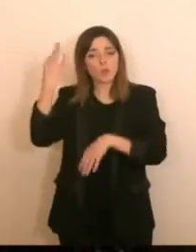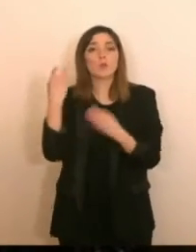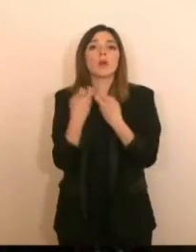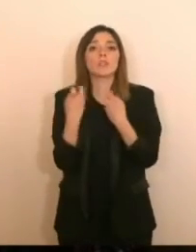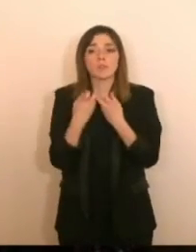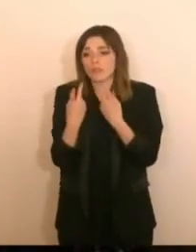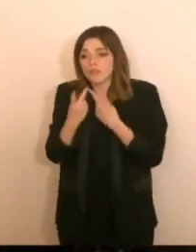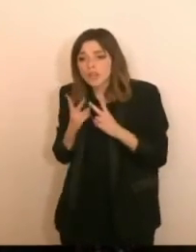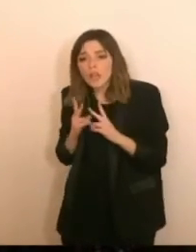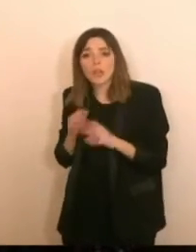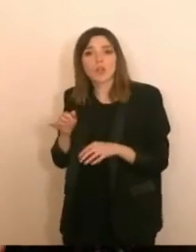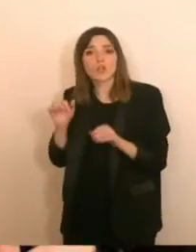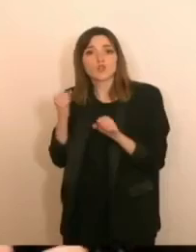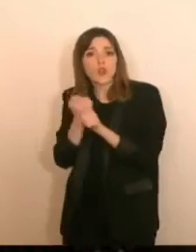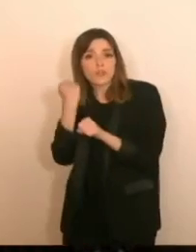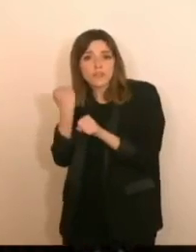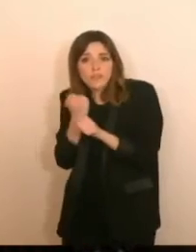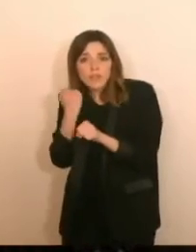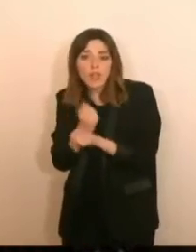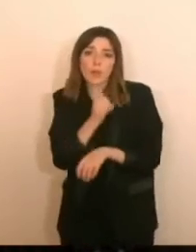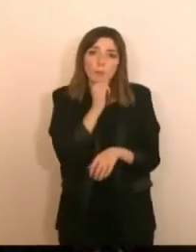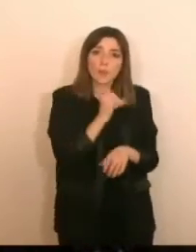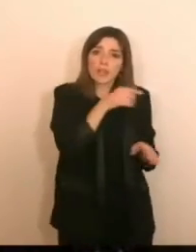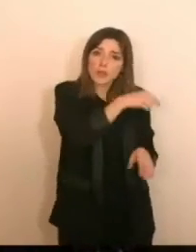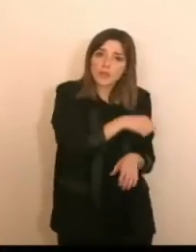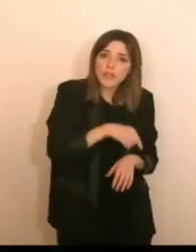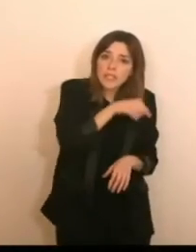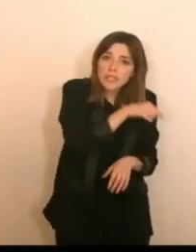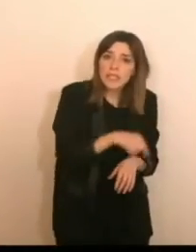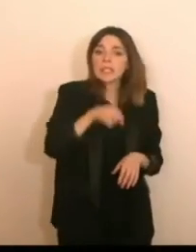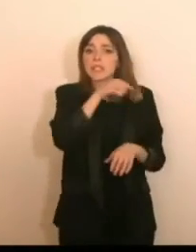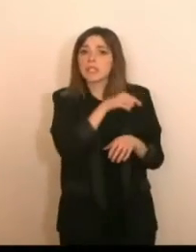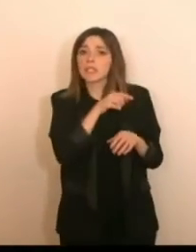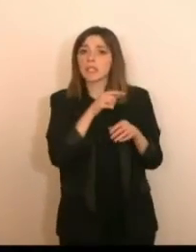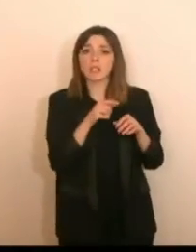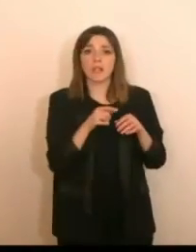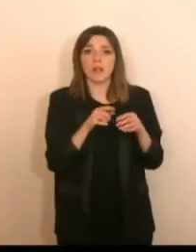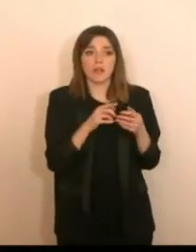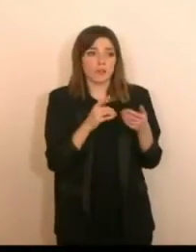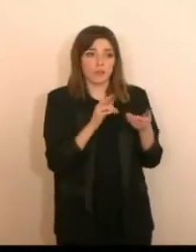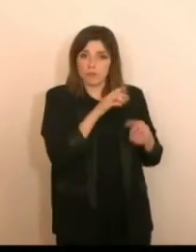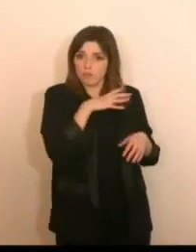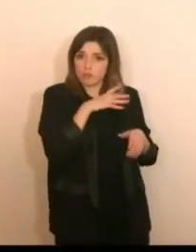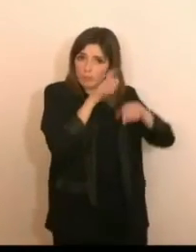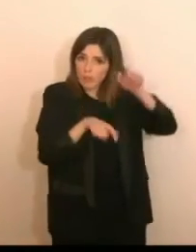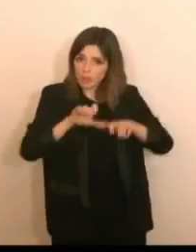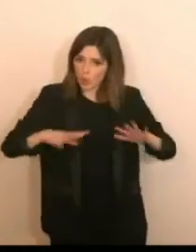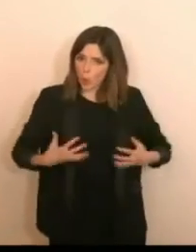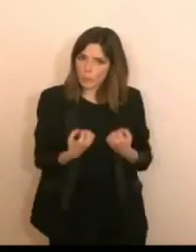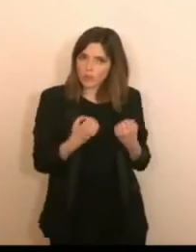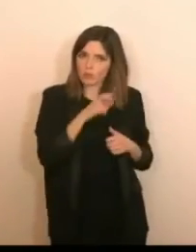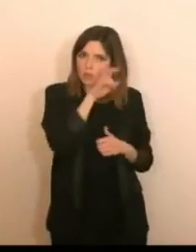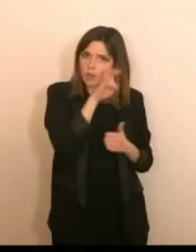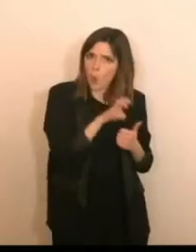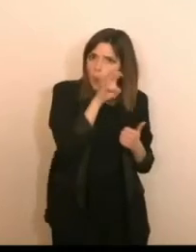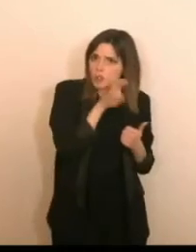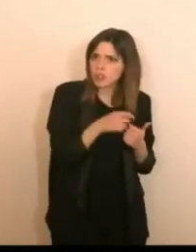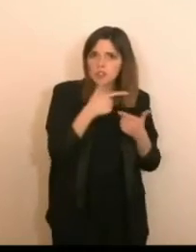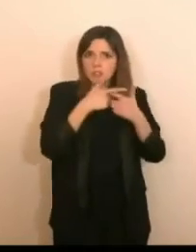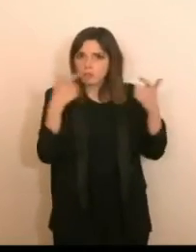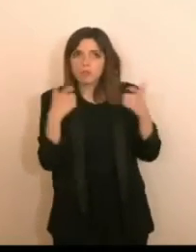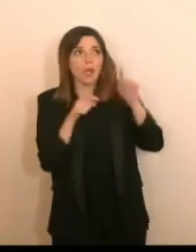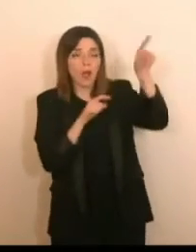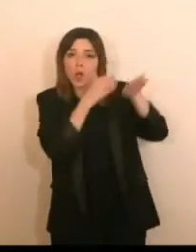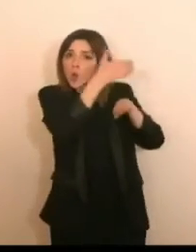je pense à petit-quevilly avec charlotte goujon je pense à malone et qui est pionnier sur l'écologie avec guillaume coutey je pense à canteleu qui est